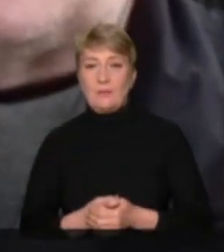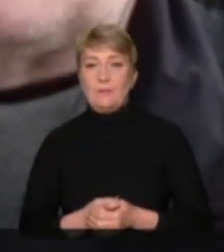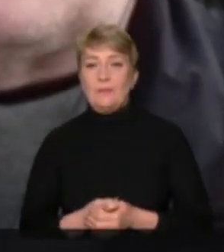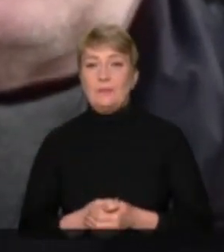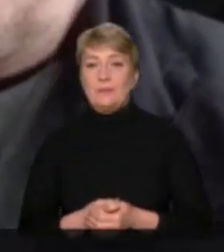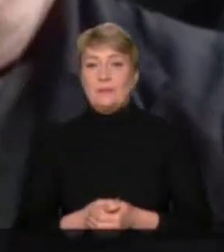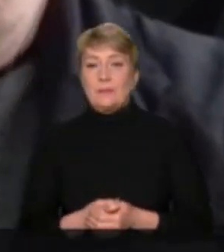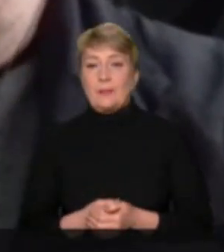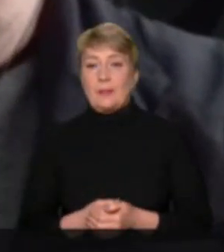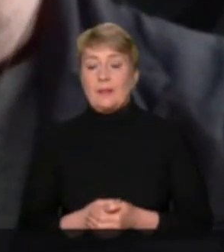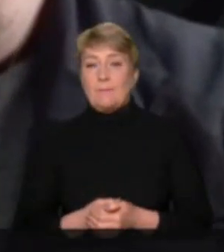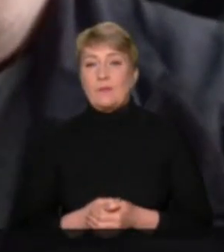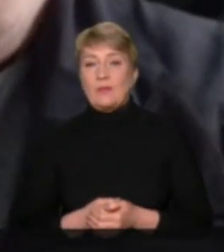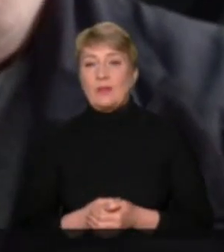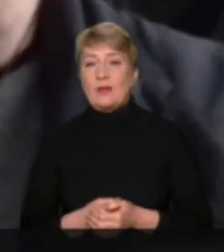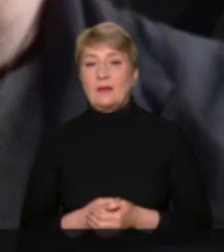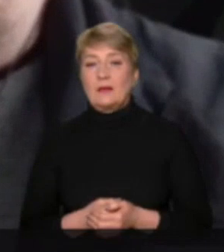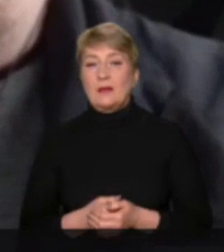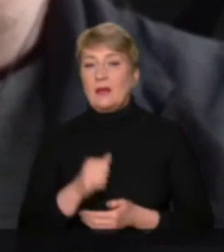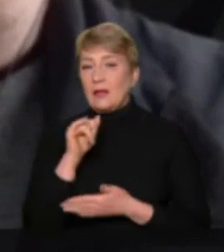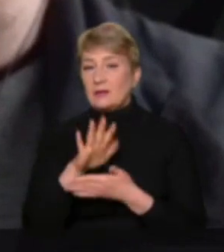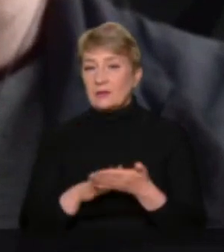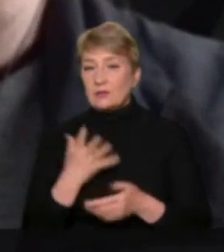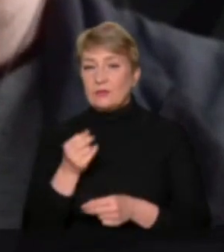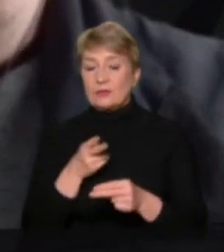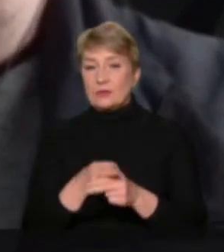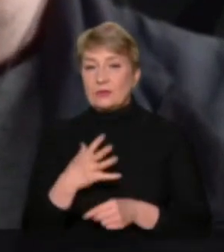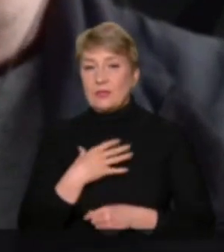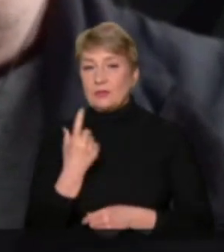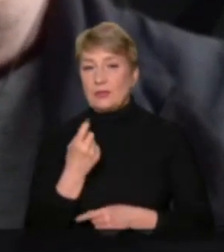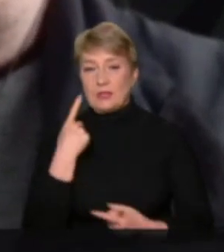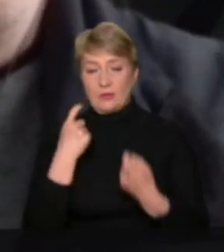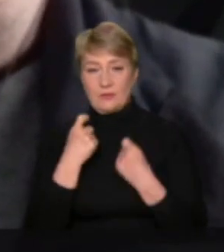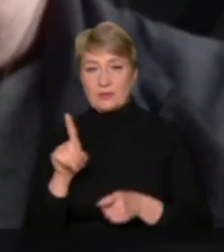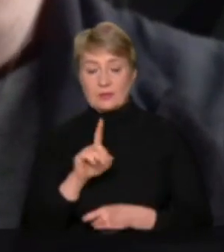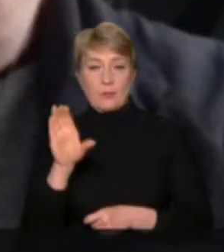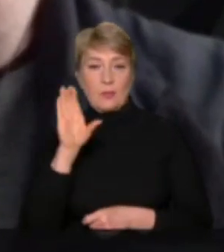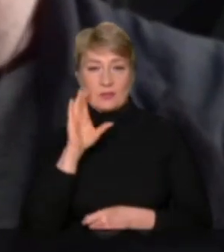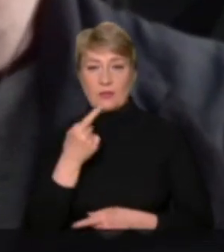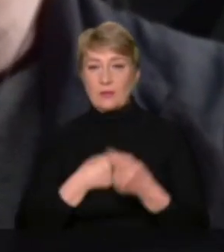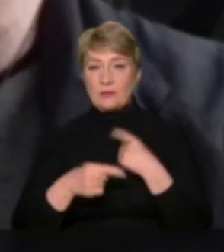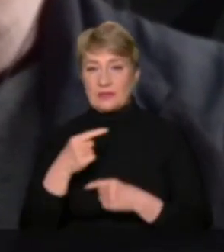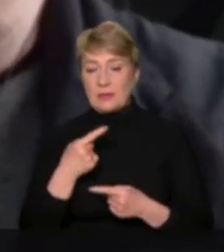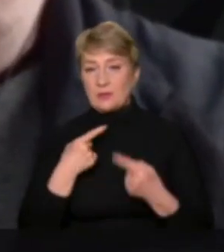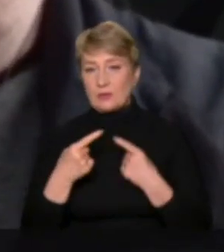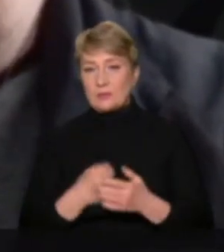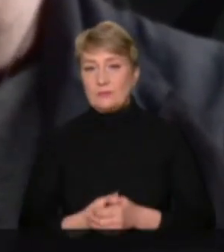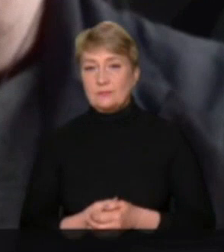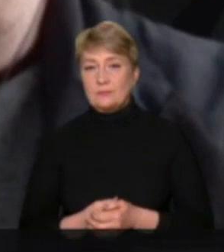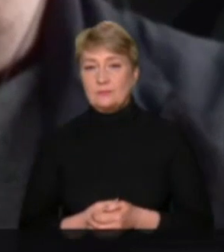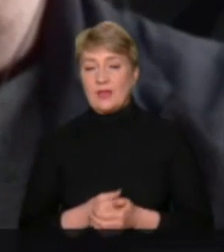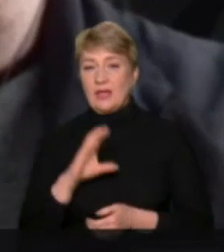Однозначно відвоювати, пане Олексію. Та. Пане Олексію, даруйте, що я трошечки зупиняю, тому що в мене ще одна інформація, хочу, щоб ви послухали, ми повернемося до розмови з вами. Отже, у